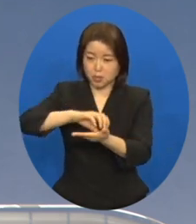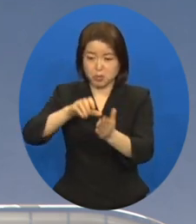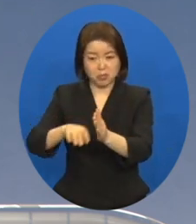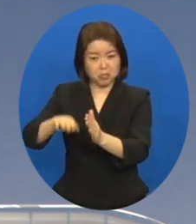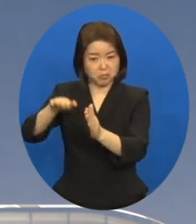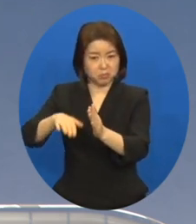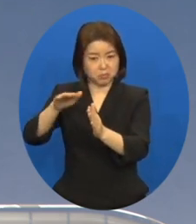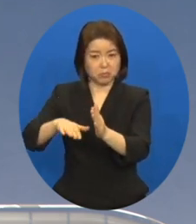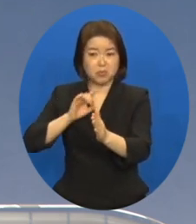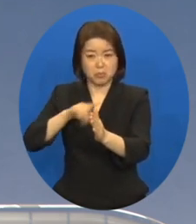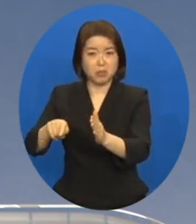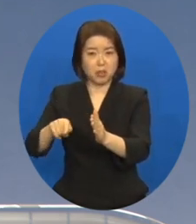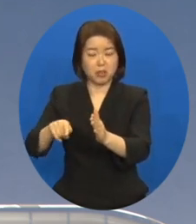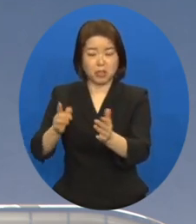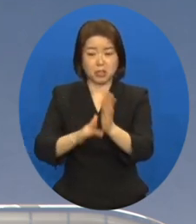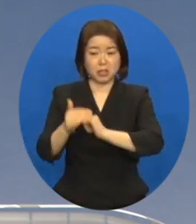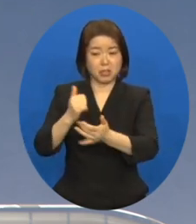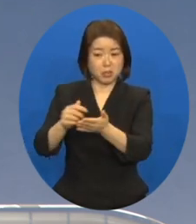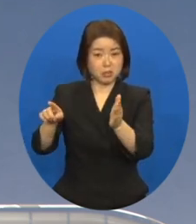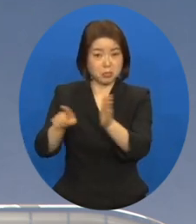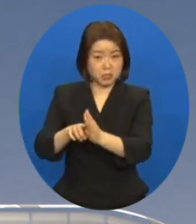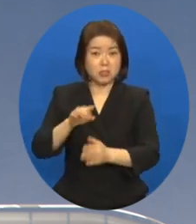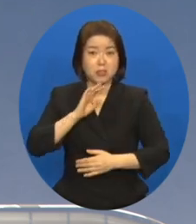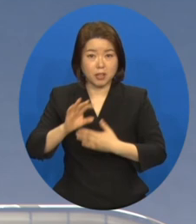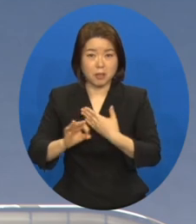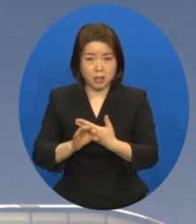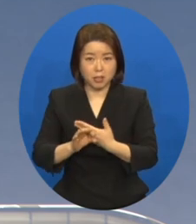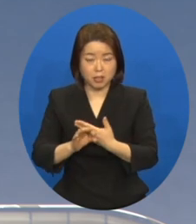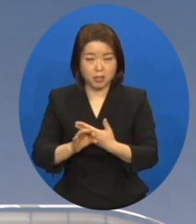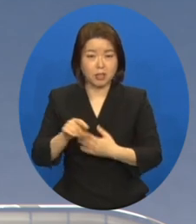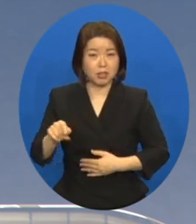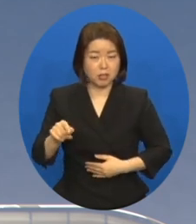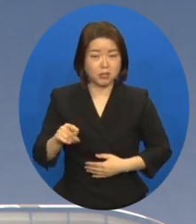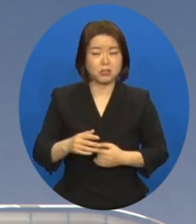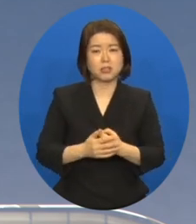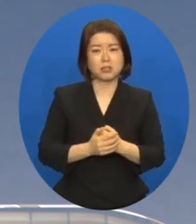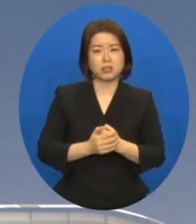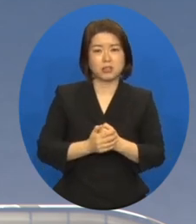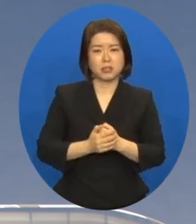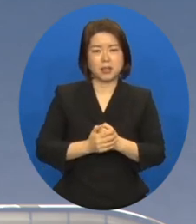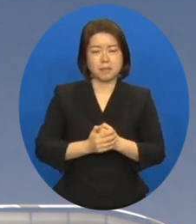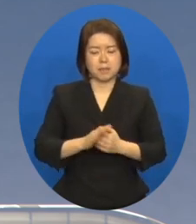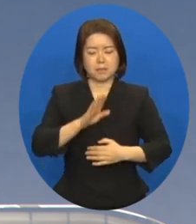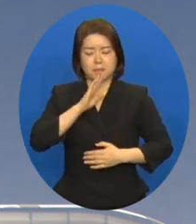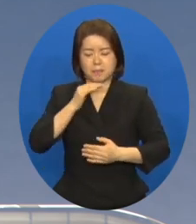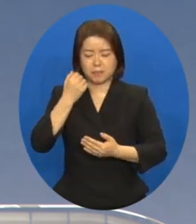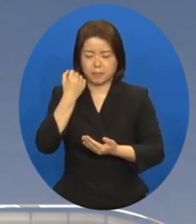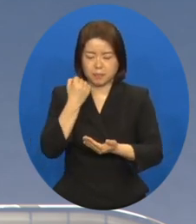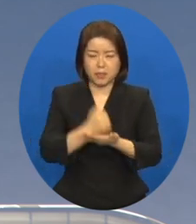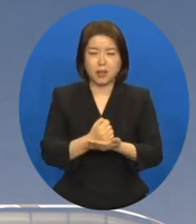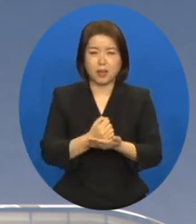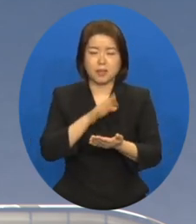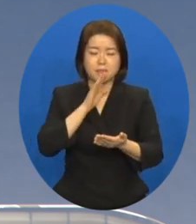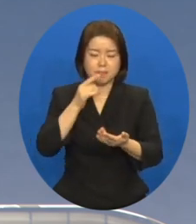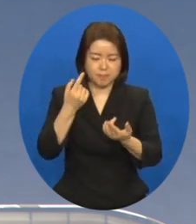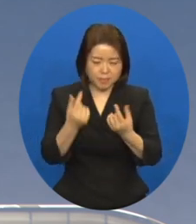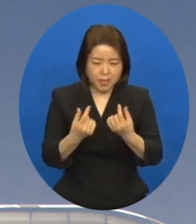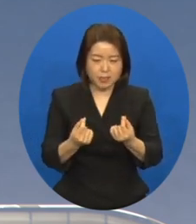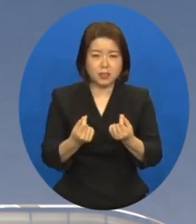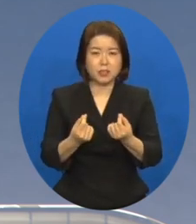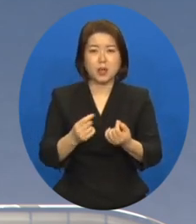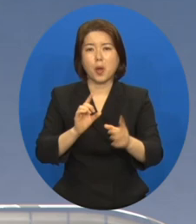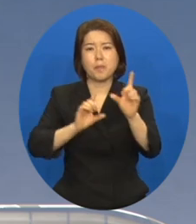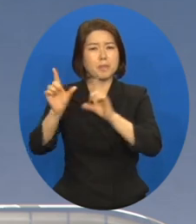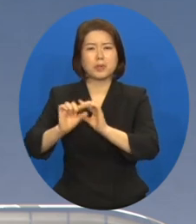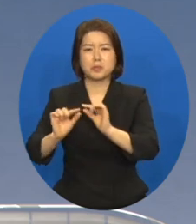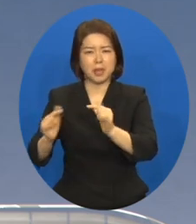수준으로 그렇게 예수를 믿는 것은 그것은 정상적인 그리스도인이 아닌 것입니다.